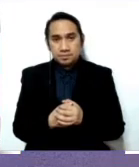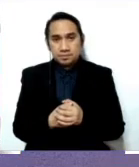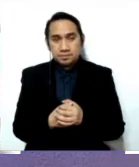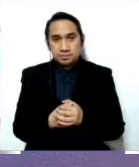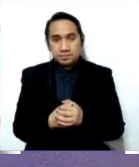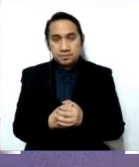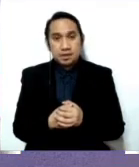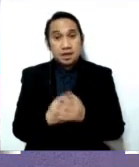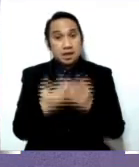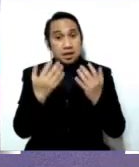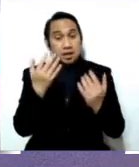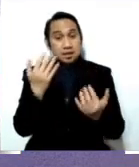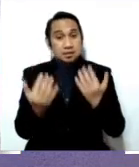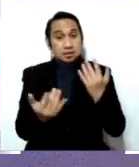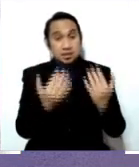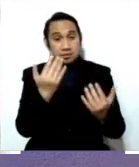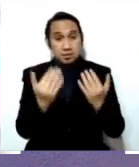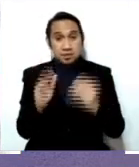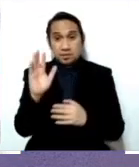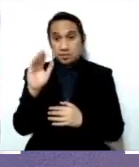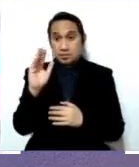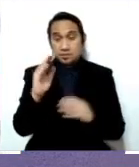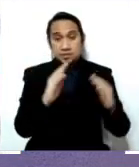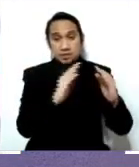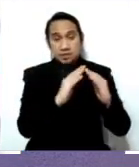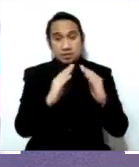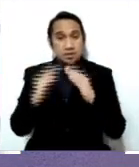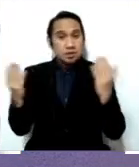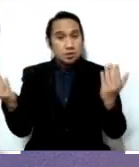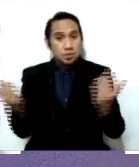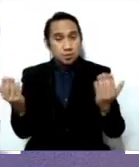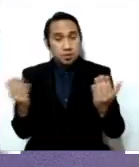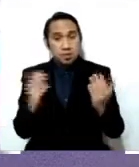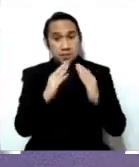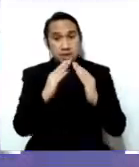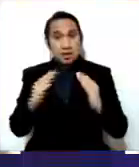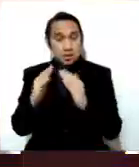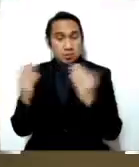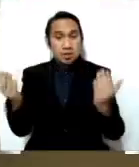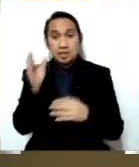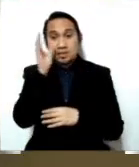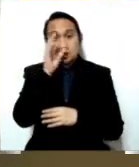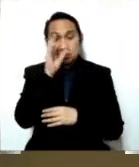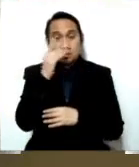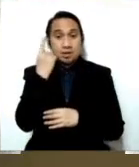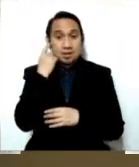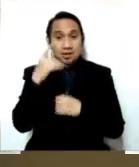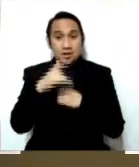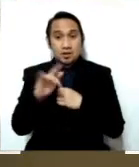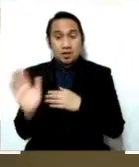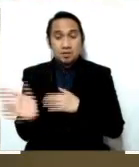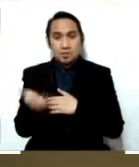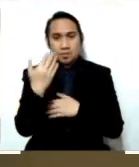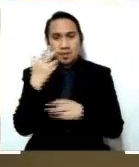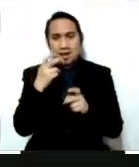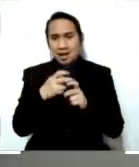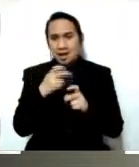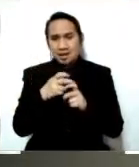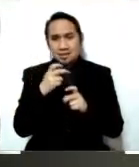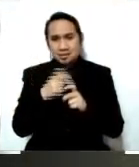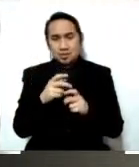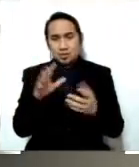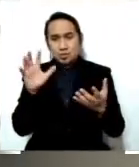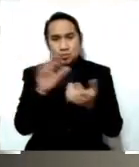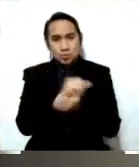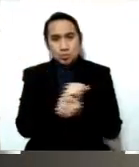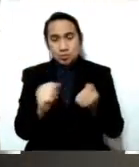Nasunog ang 15 bahay sa barangay Kalamba, Cebu City kanina madaling araw. Pahirapan ang pag-apula sa apoy dahil sa kitid ng daan. Sa